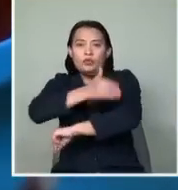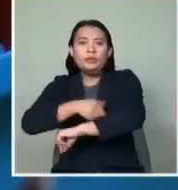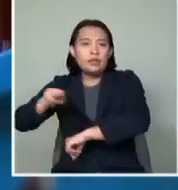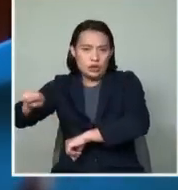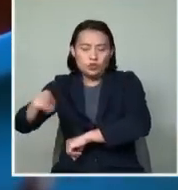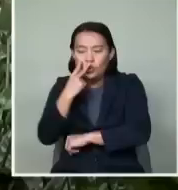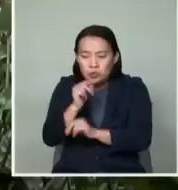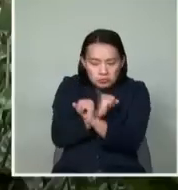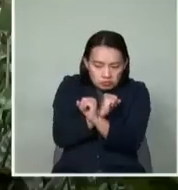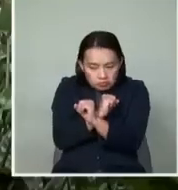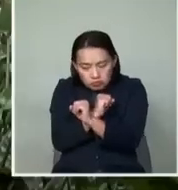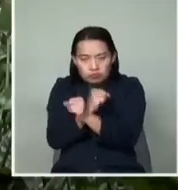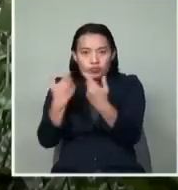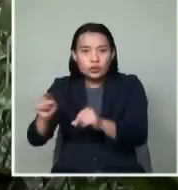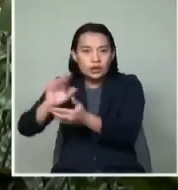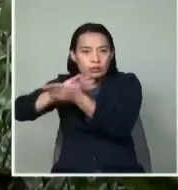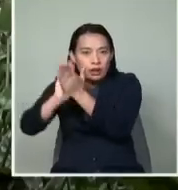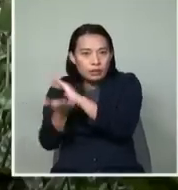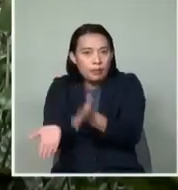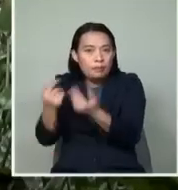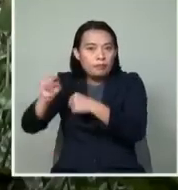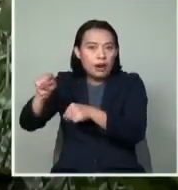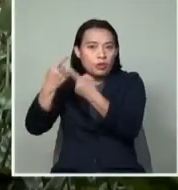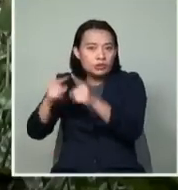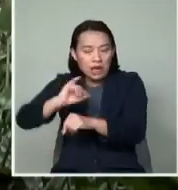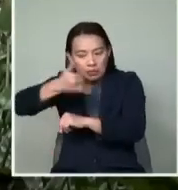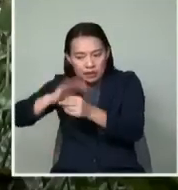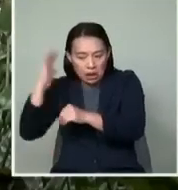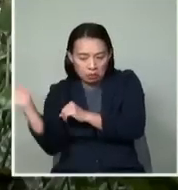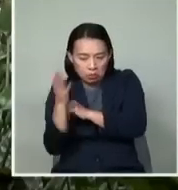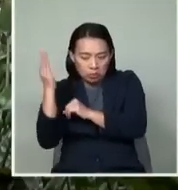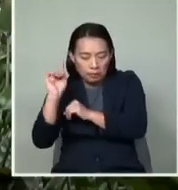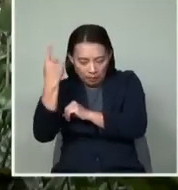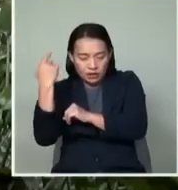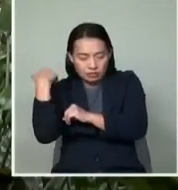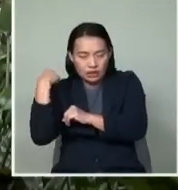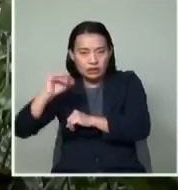ส์แม้ตอนนี้จะเป็นหย่อมความกดอากาศต่ำแต่ก็อาจจะพัฒนาเป็นพายุได้ค่ะ